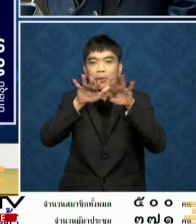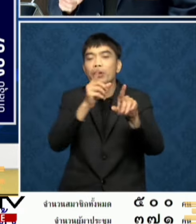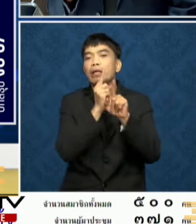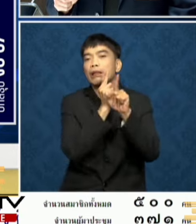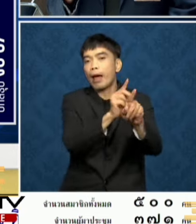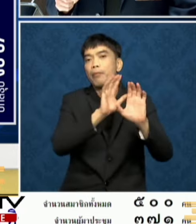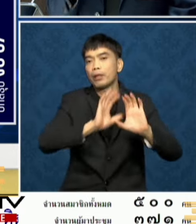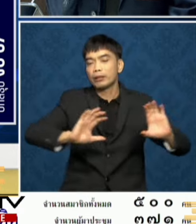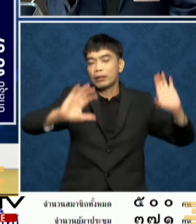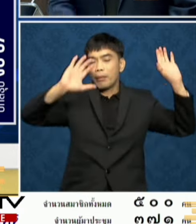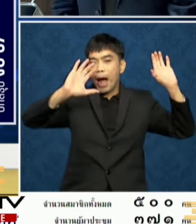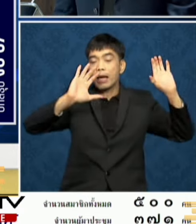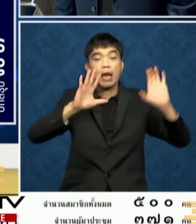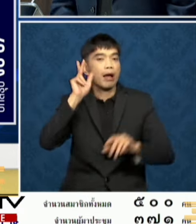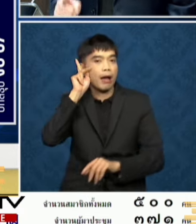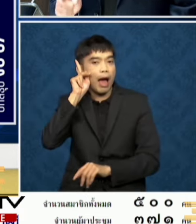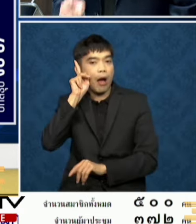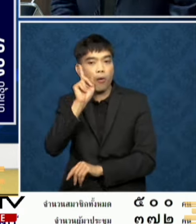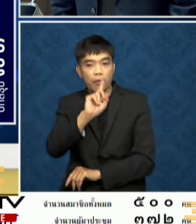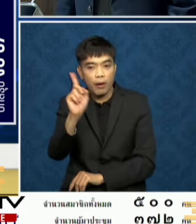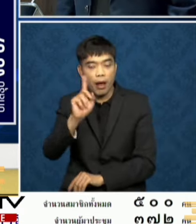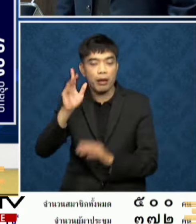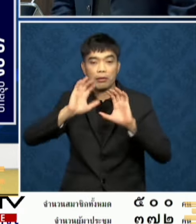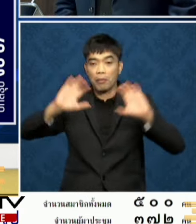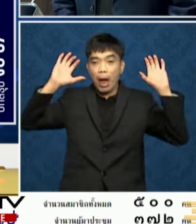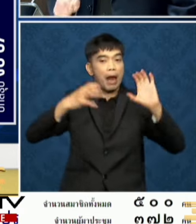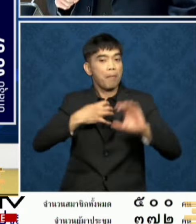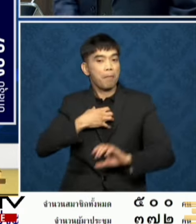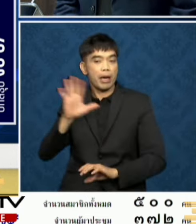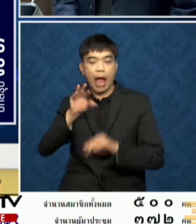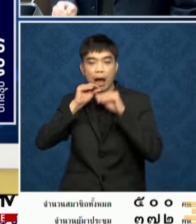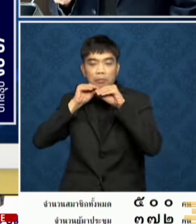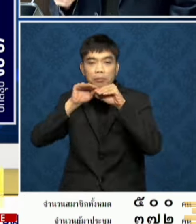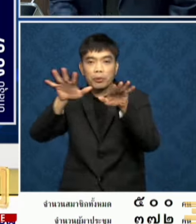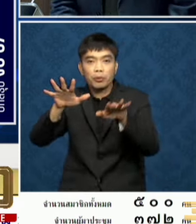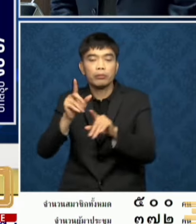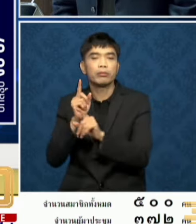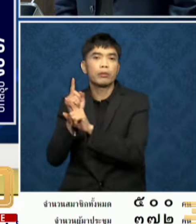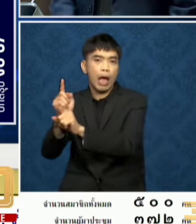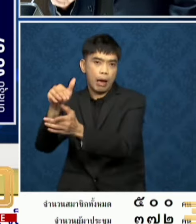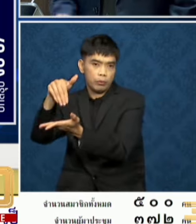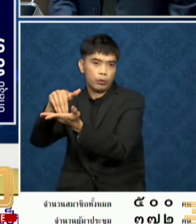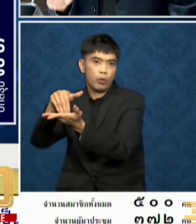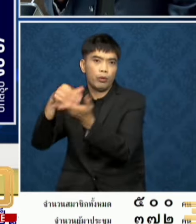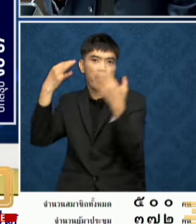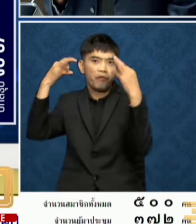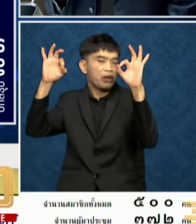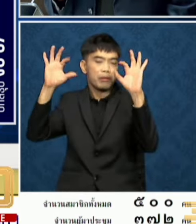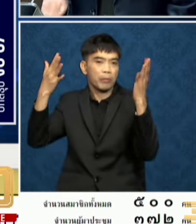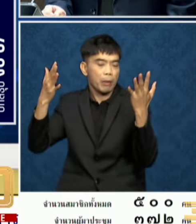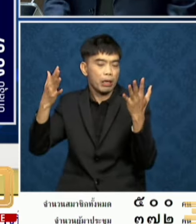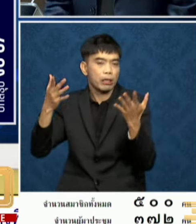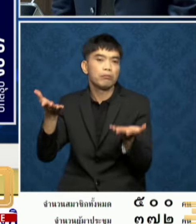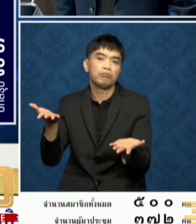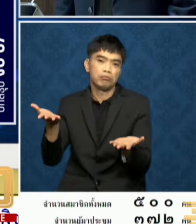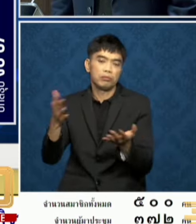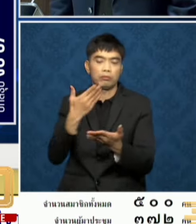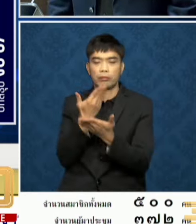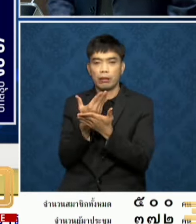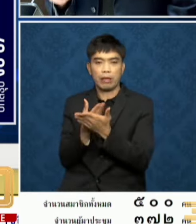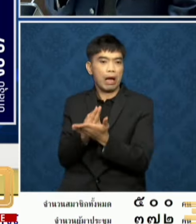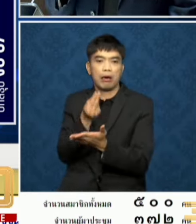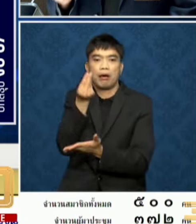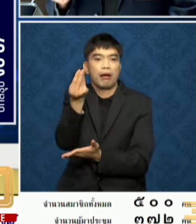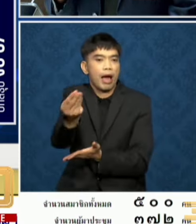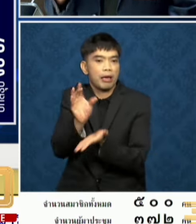ที่รัฐไม่อยากให้ประชาชนเห็นเท่านั้นและผมยืนยันว่าโครงการแบบนี้ไม่ควรได้รับงบประมาณจากภาษี